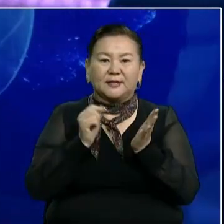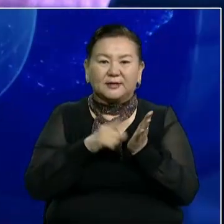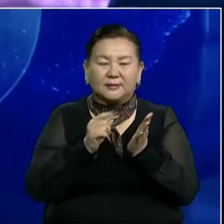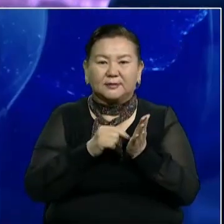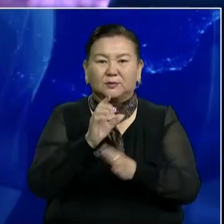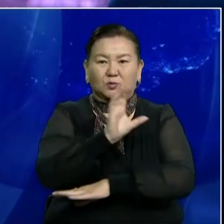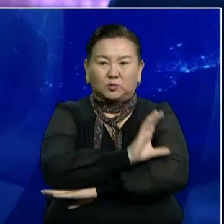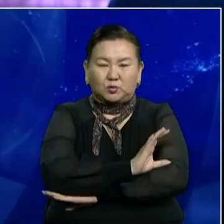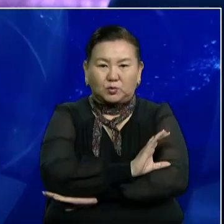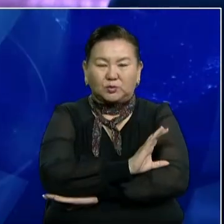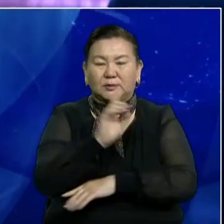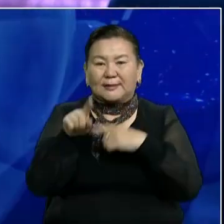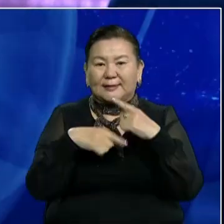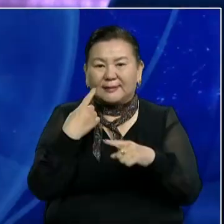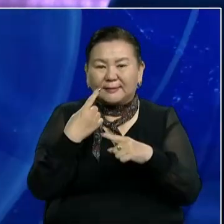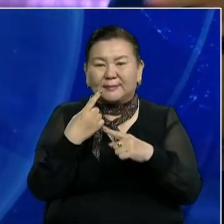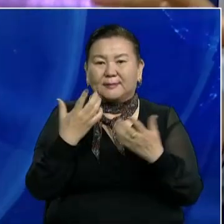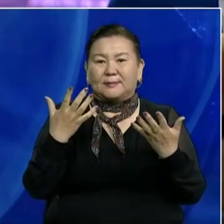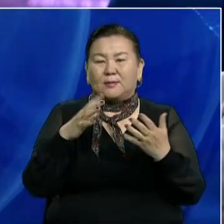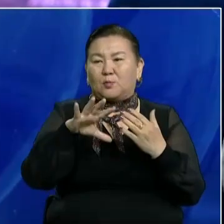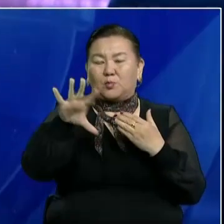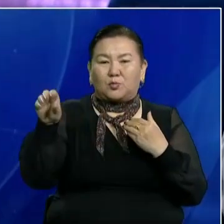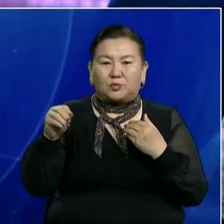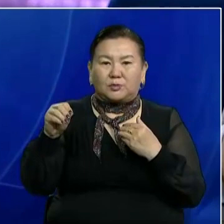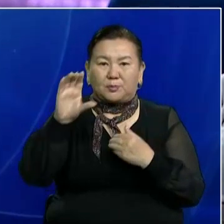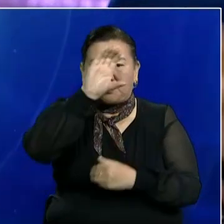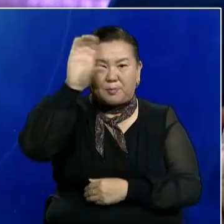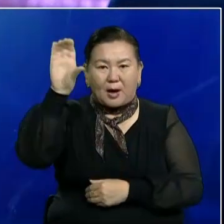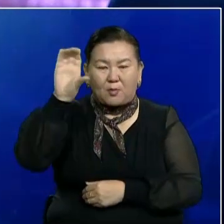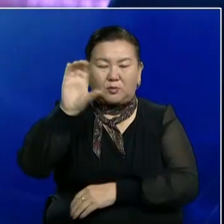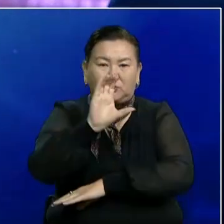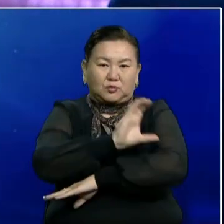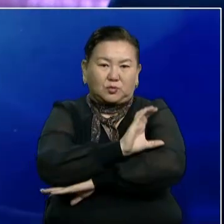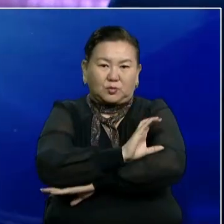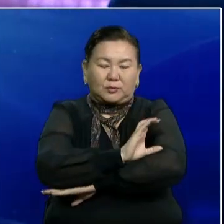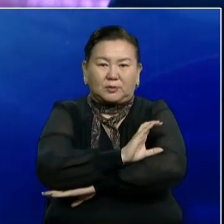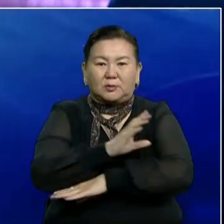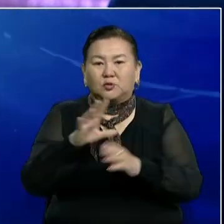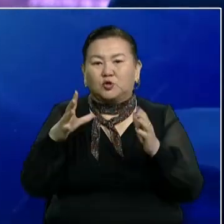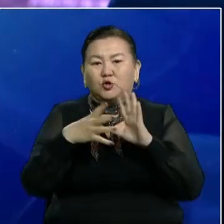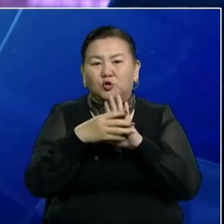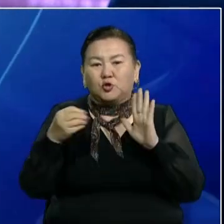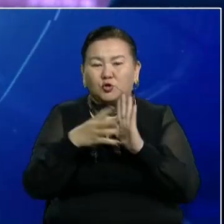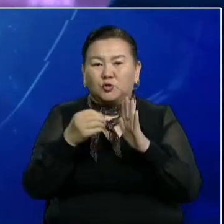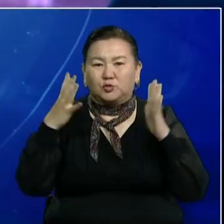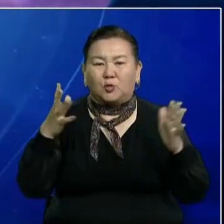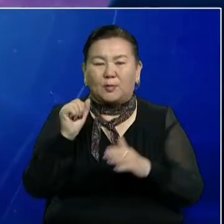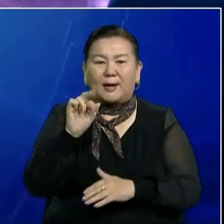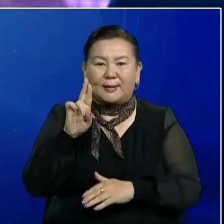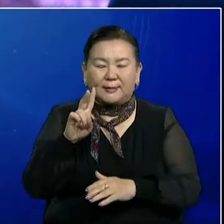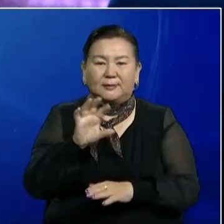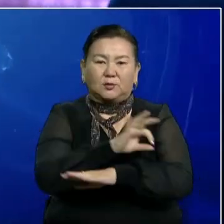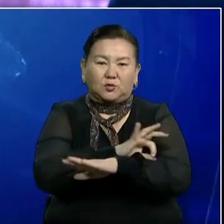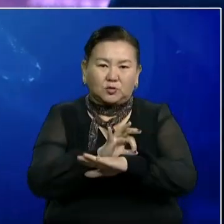тэр сургууль гэхээсээ илүүтэйгээр одоо нөгөө бусад ингээд сургуулиудлаа бас ингээд нөлөөлөх юм бас энэ том айныг бас хэрэгжүүлж байгаа юм байна. Энэ төсөл бол үнэхээр